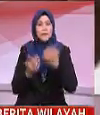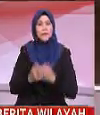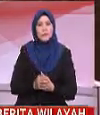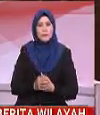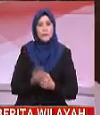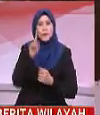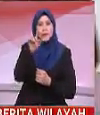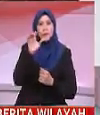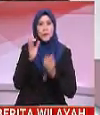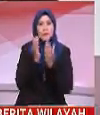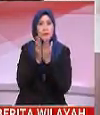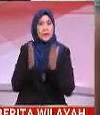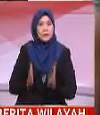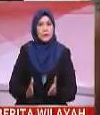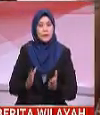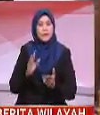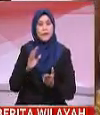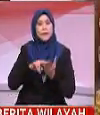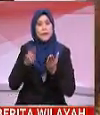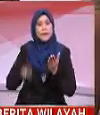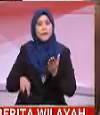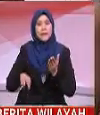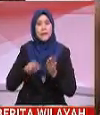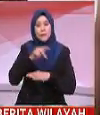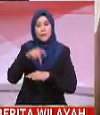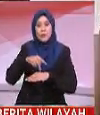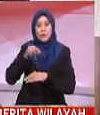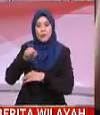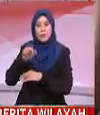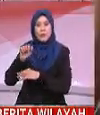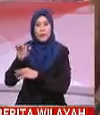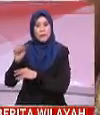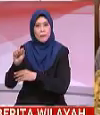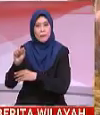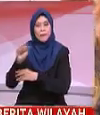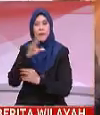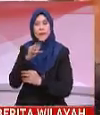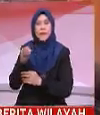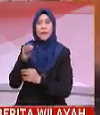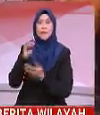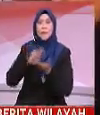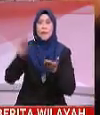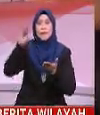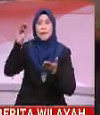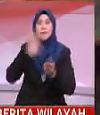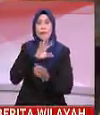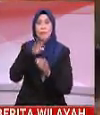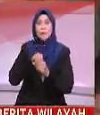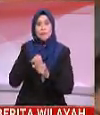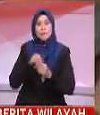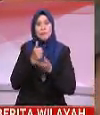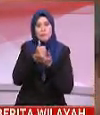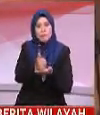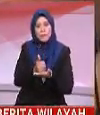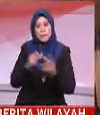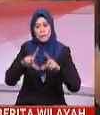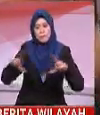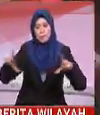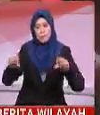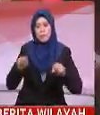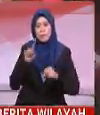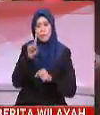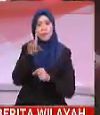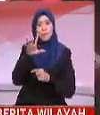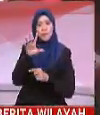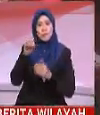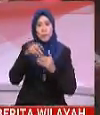100 pelajar sekolah rendah SK Pulau Gaya dan SMK Pulau Gaya menerima bantuan termasuk baucer bernilai